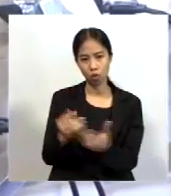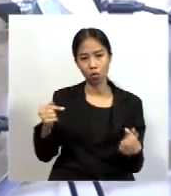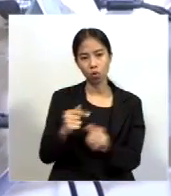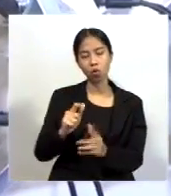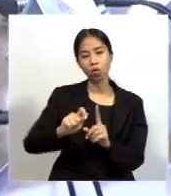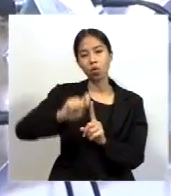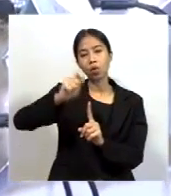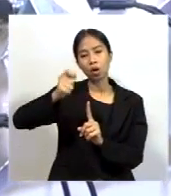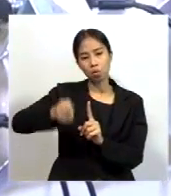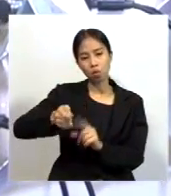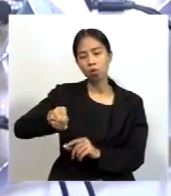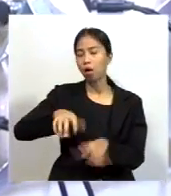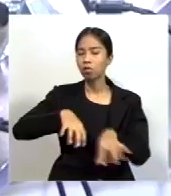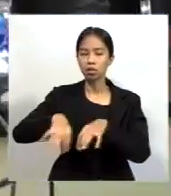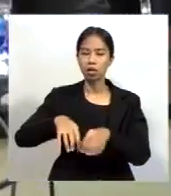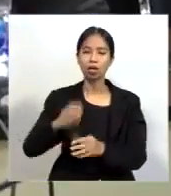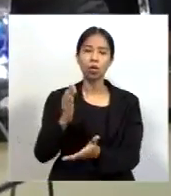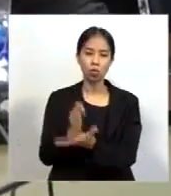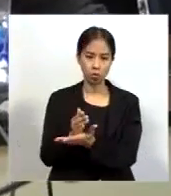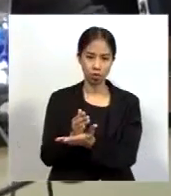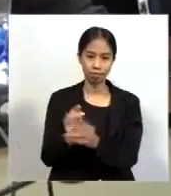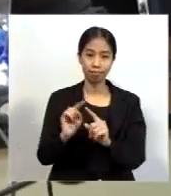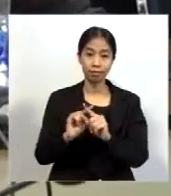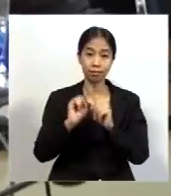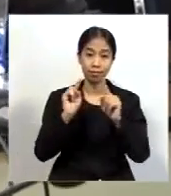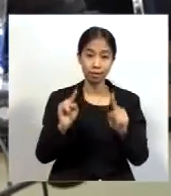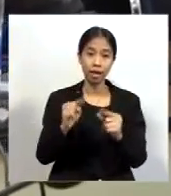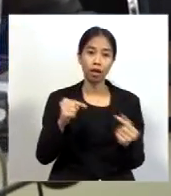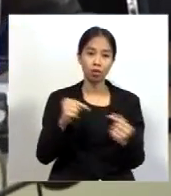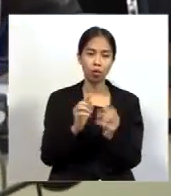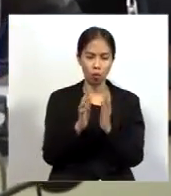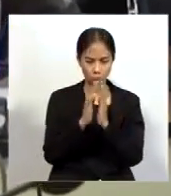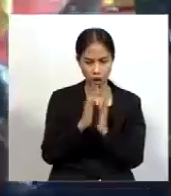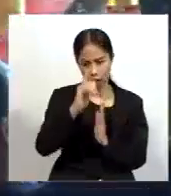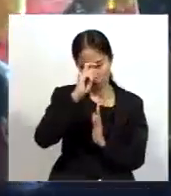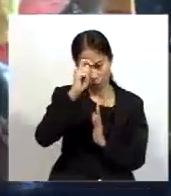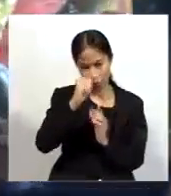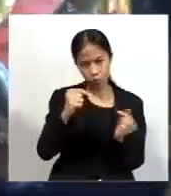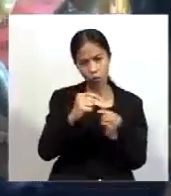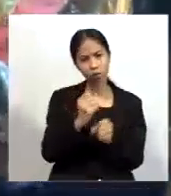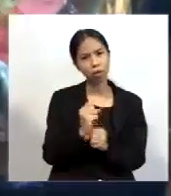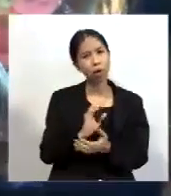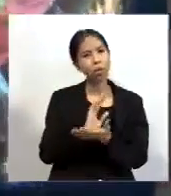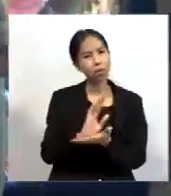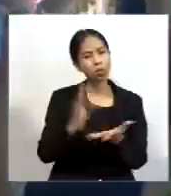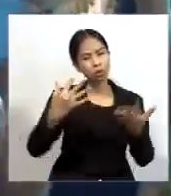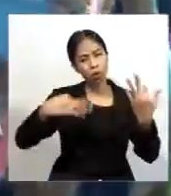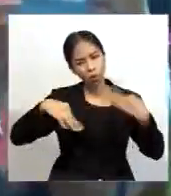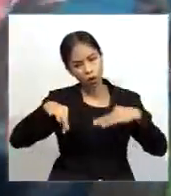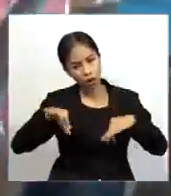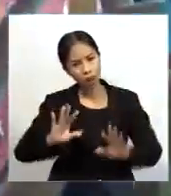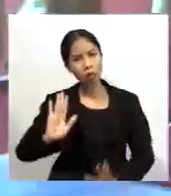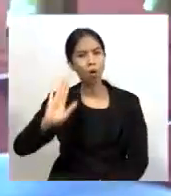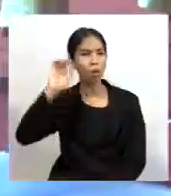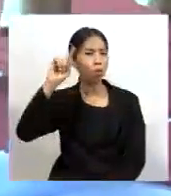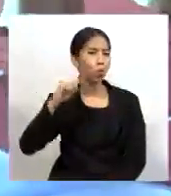ำปี2563แต่ยังคงพิธีกรรมบวงสรวงทางพราหมณ์แล้วก็การรำบวงสรวงของสตรีชาวโค